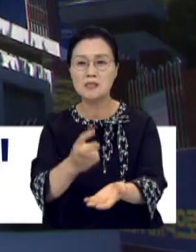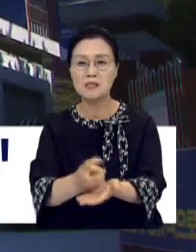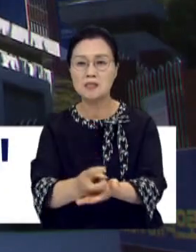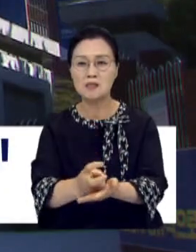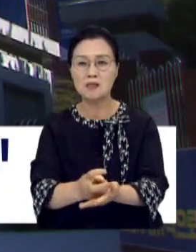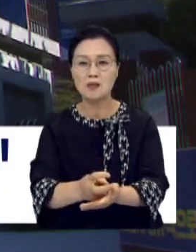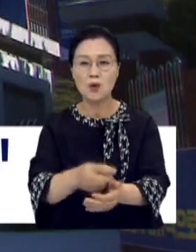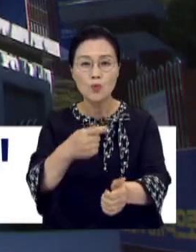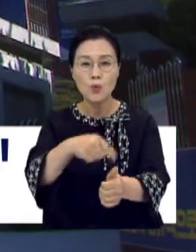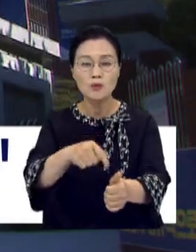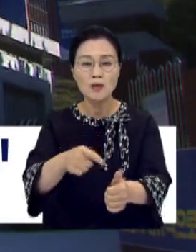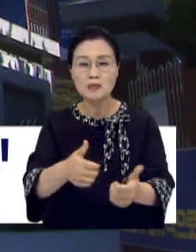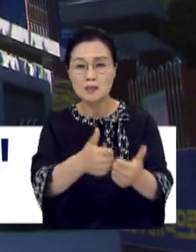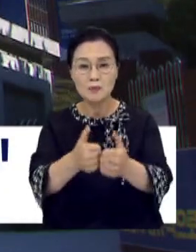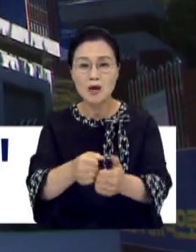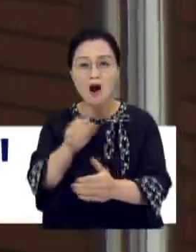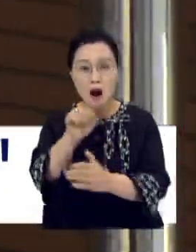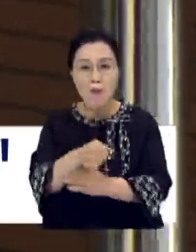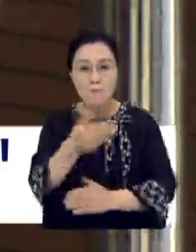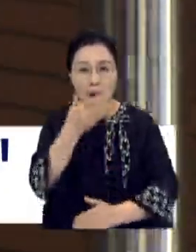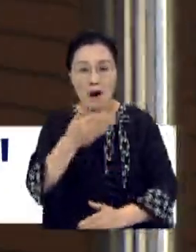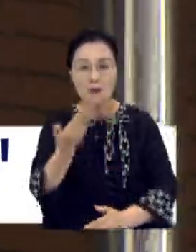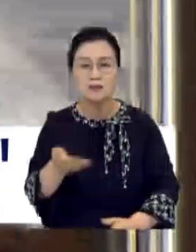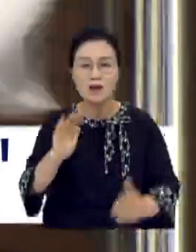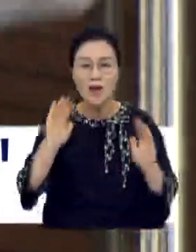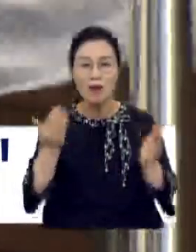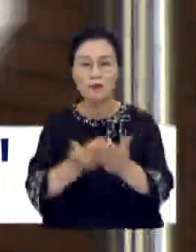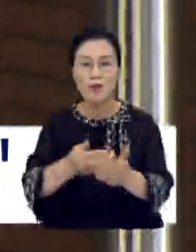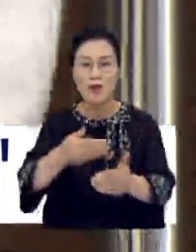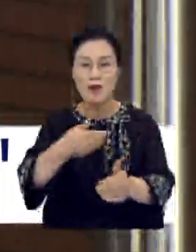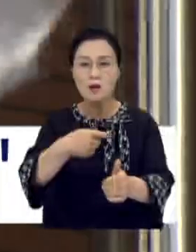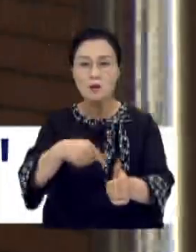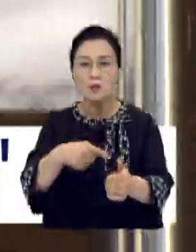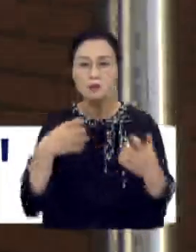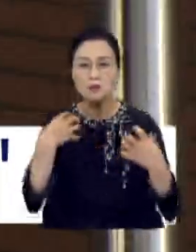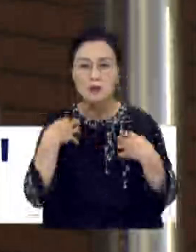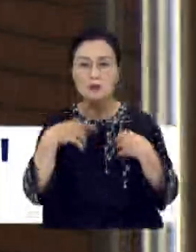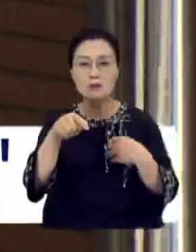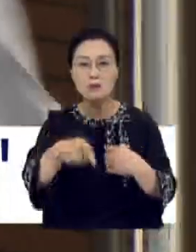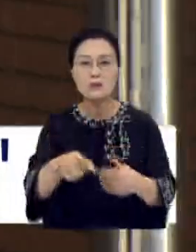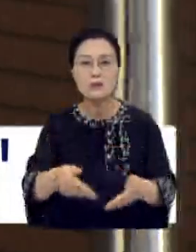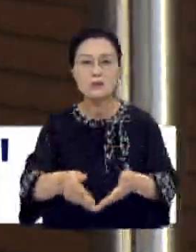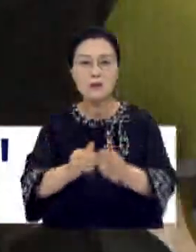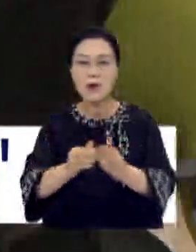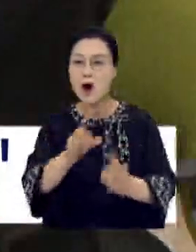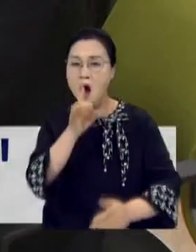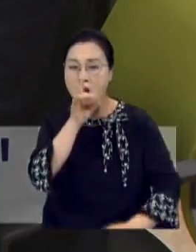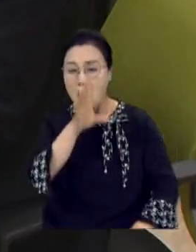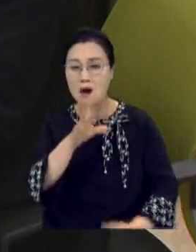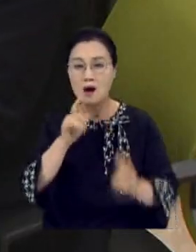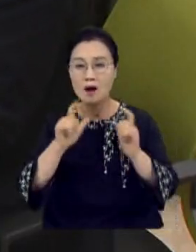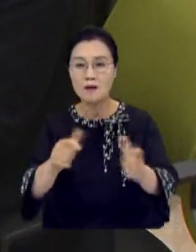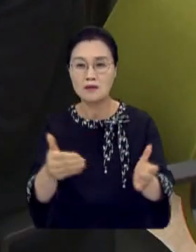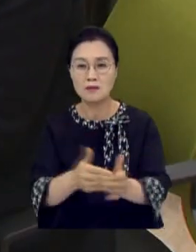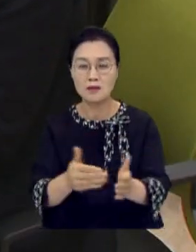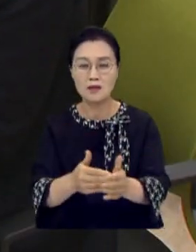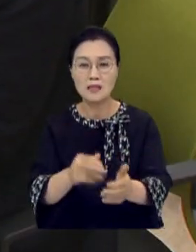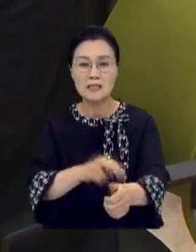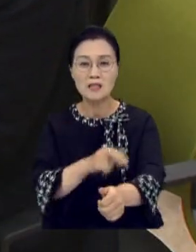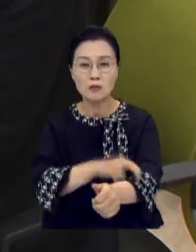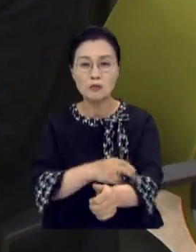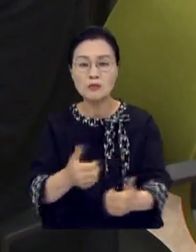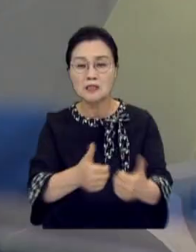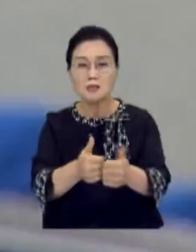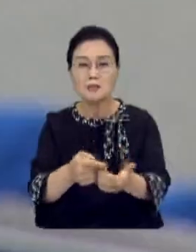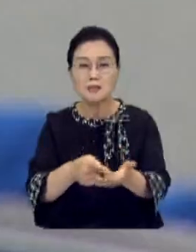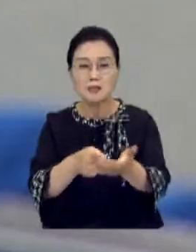거치면 허가가 날 수 있지만 해운대 교육지원청은 올해 4월 해당 시설을 공식적으로 불허하였습니다 기장군의